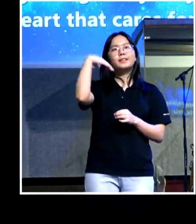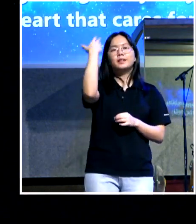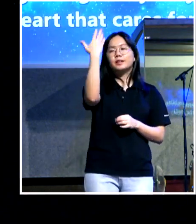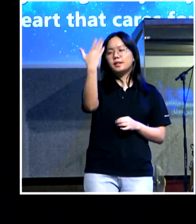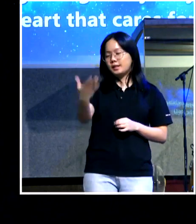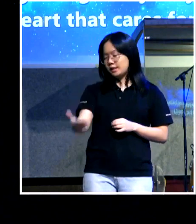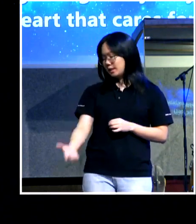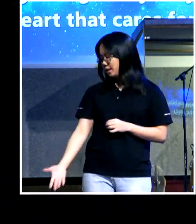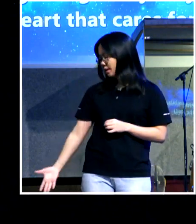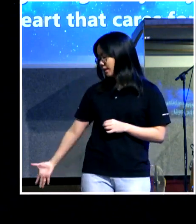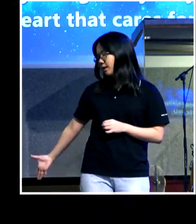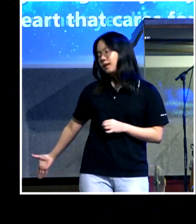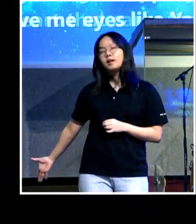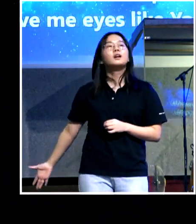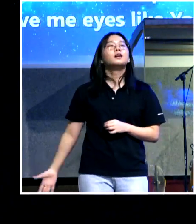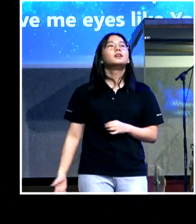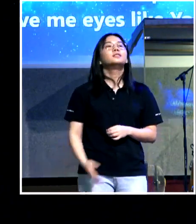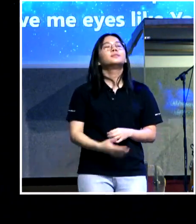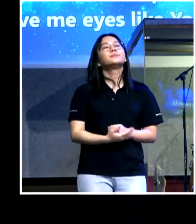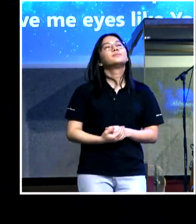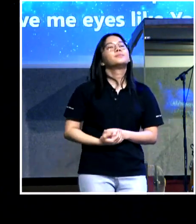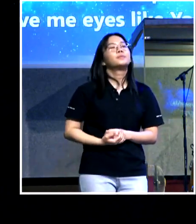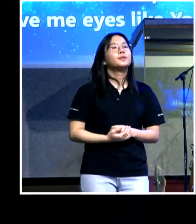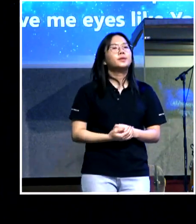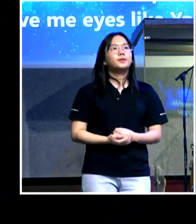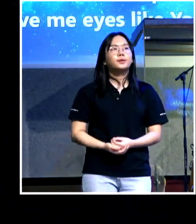yang terhilang.